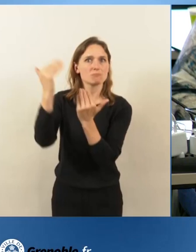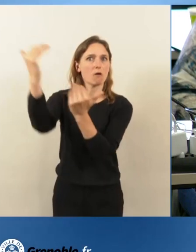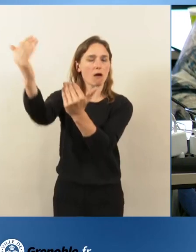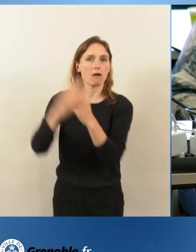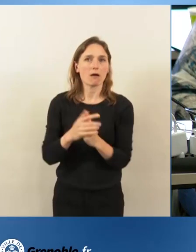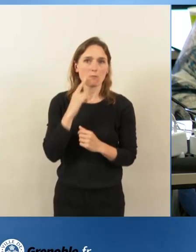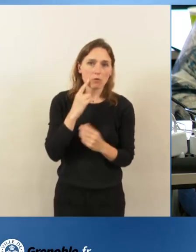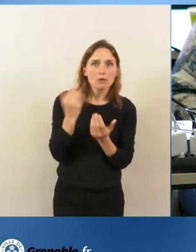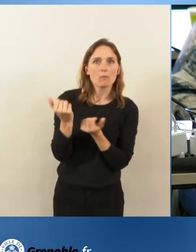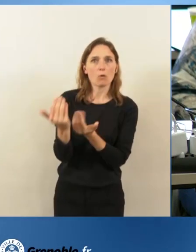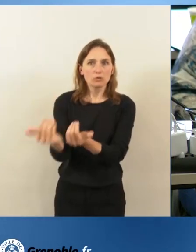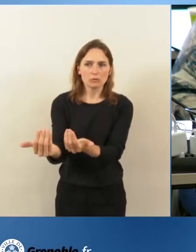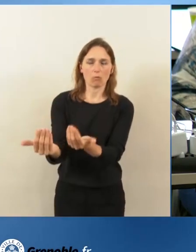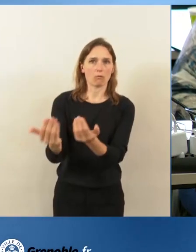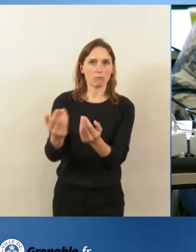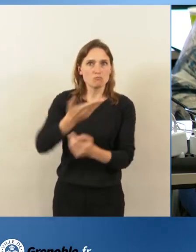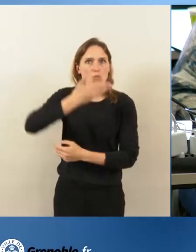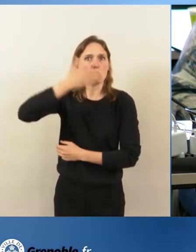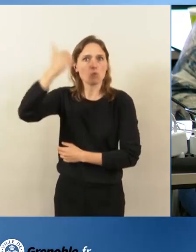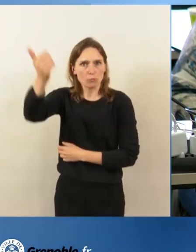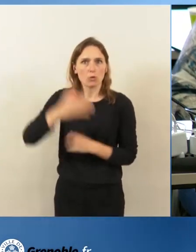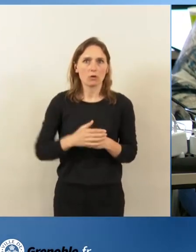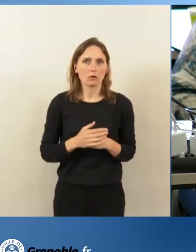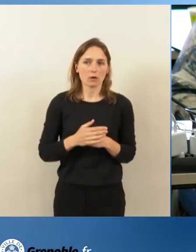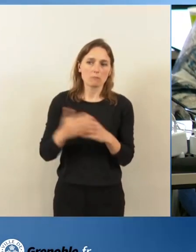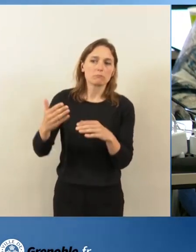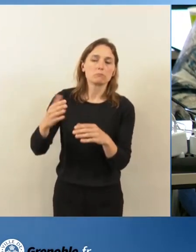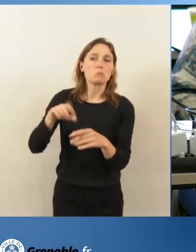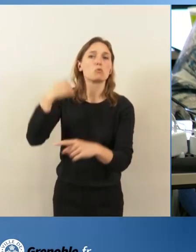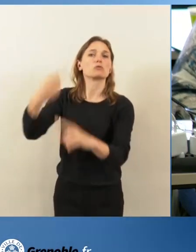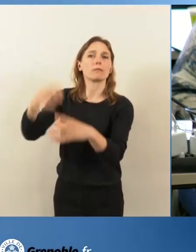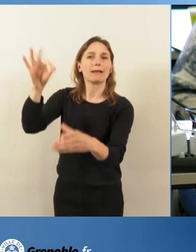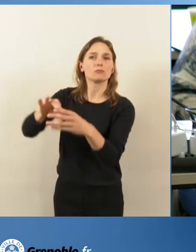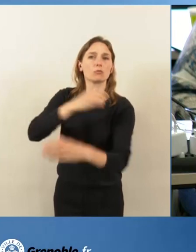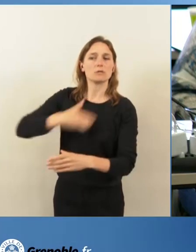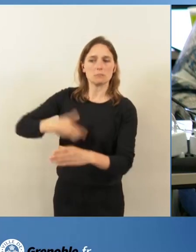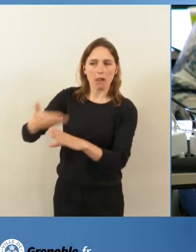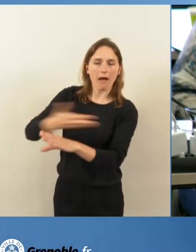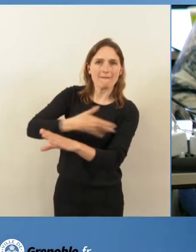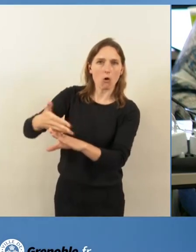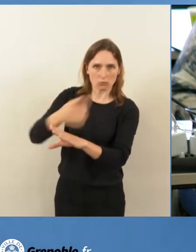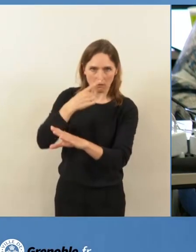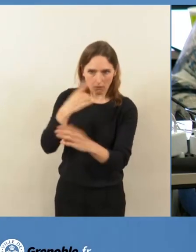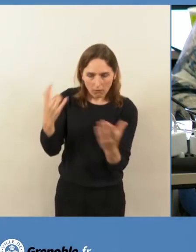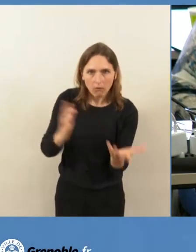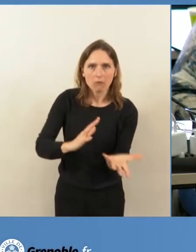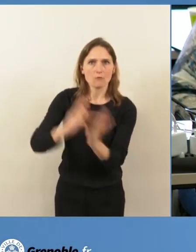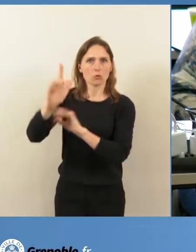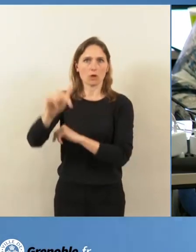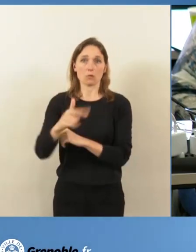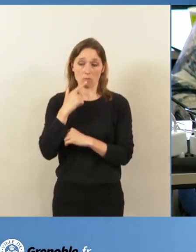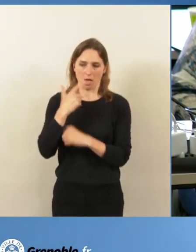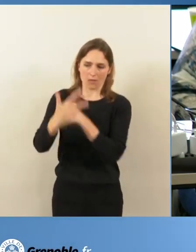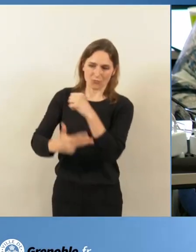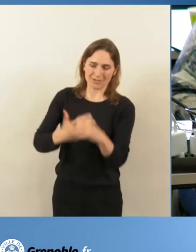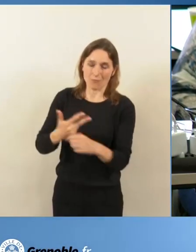grenobloises qui vont pouvoir être fait à l'aube des prochaines élections municipales parce qu'il est grand temps en tout cas encore pour trois ans